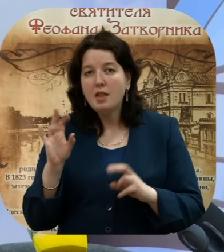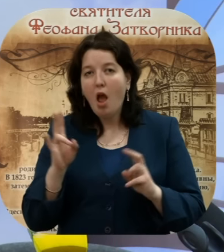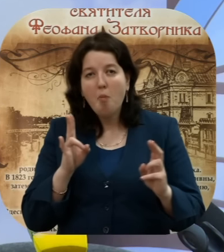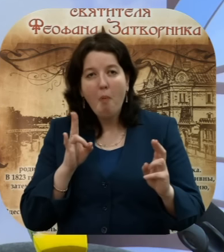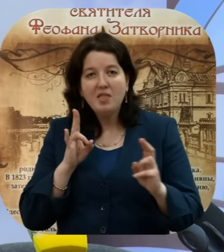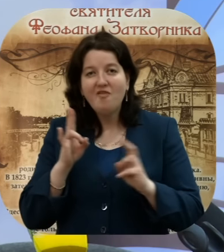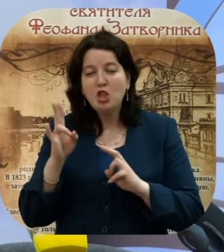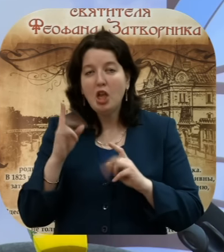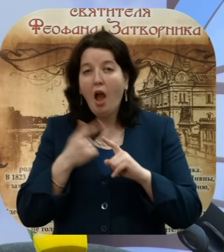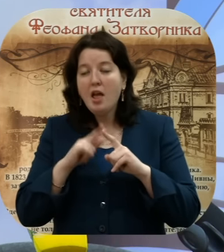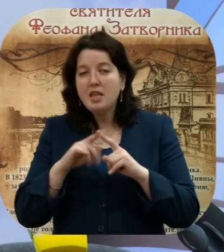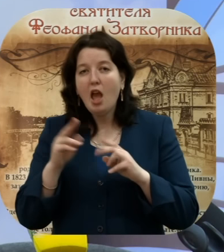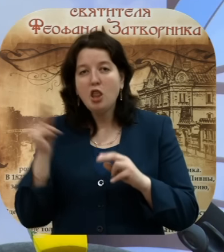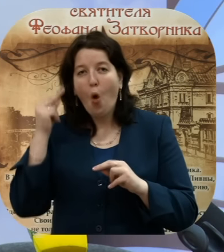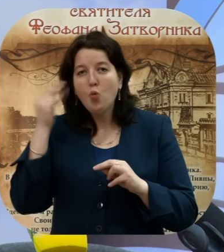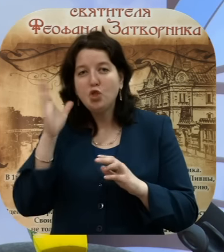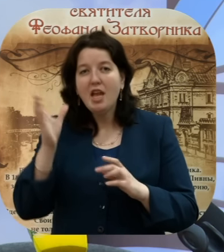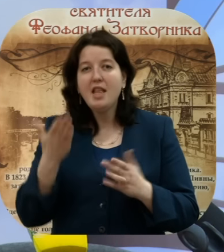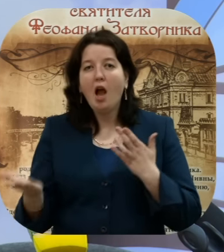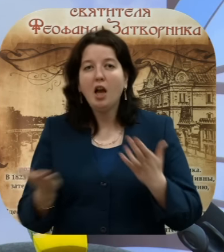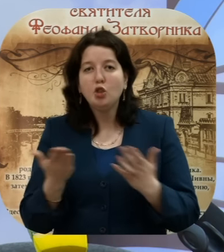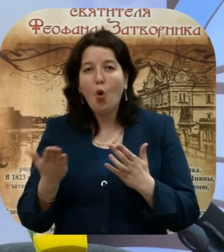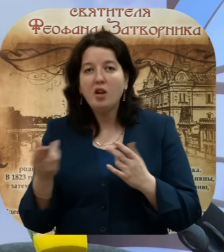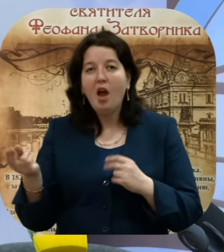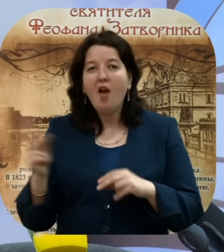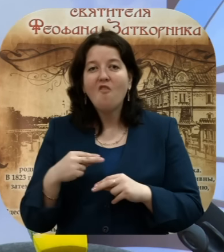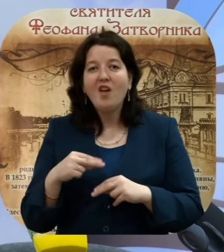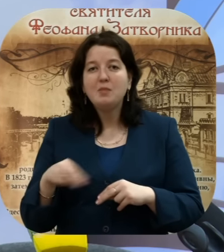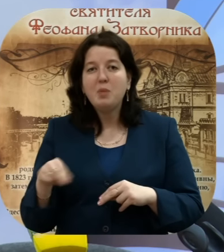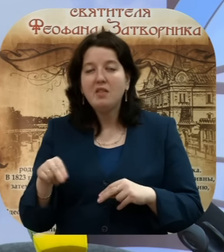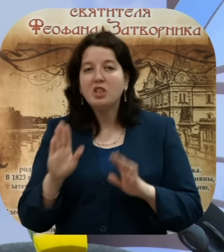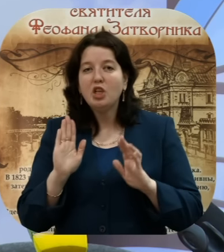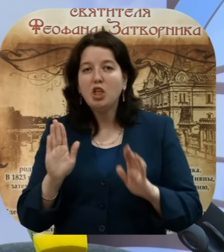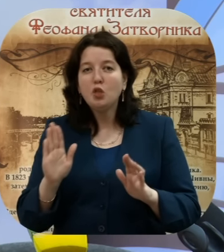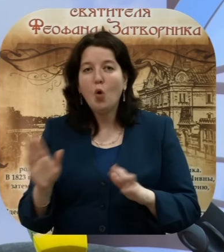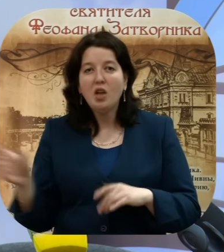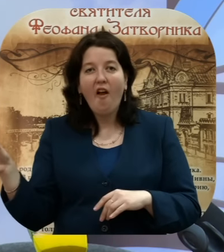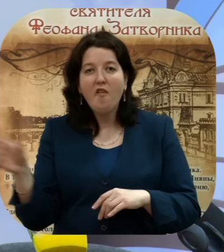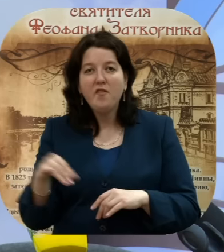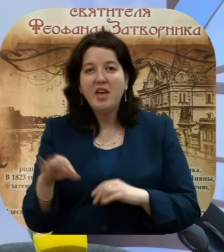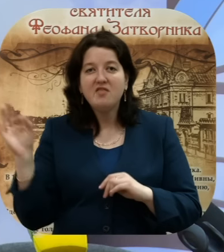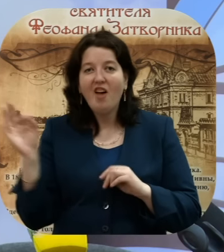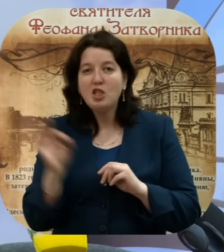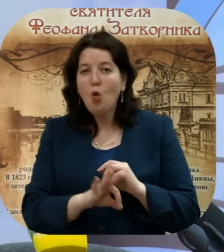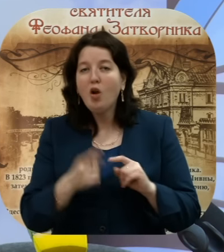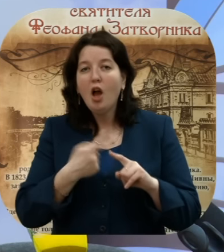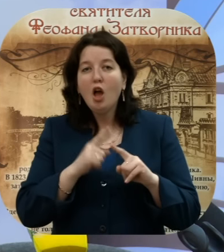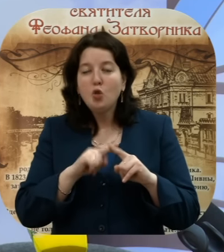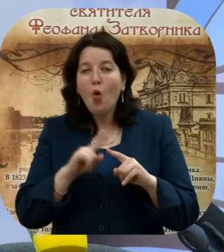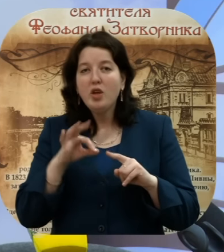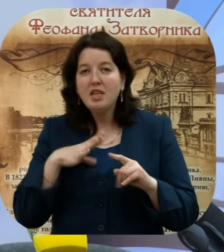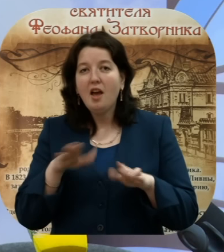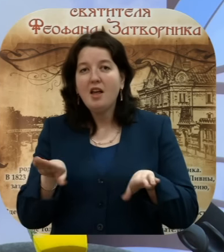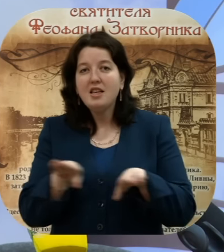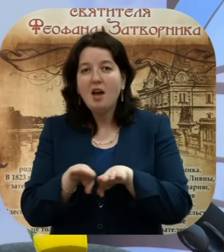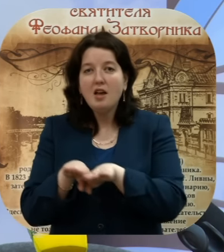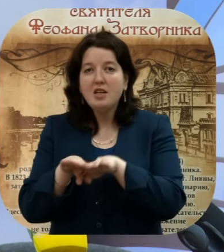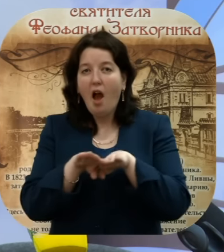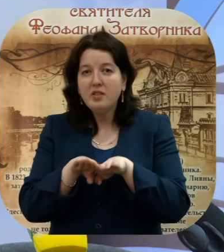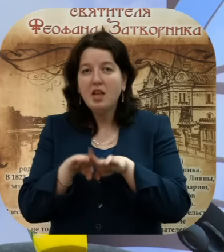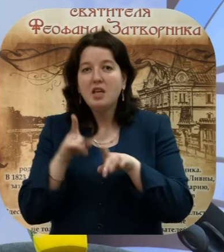на учение которого воспитывался не только весь Восток, но и Россия. Его рано перевели даже и у нас